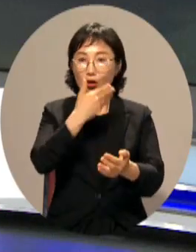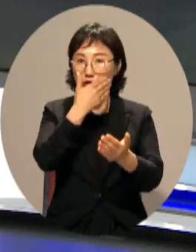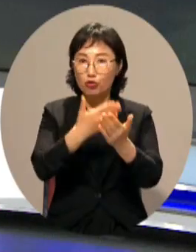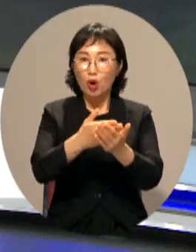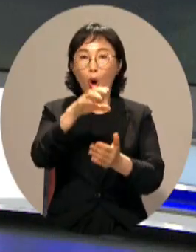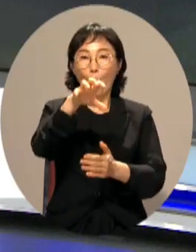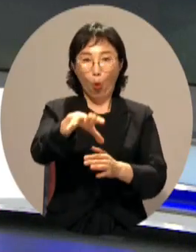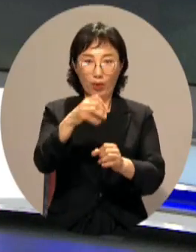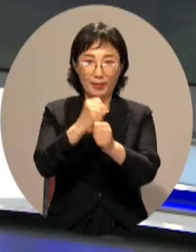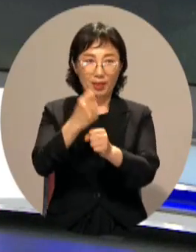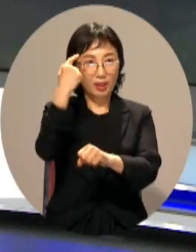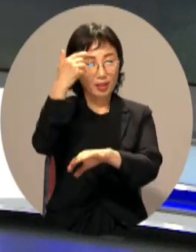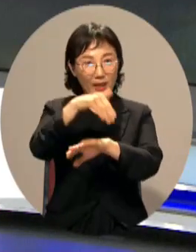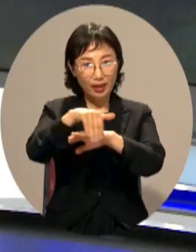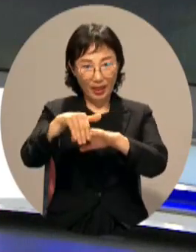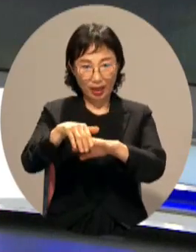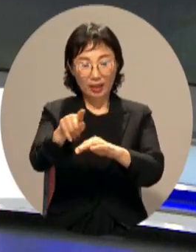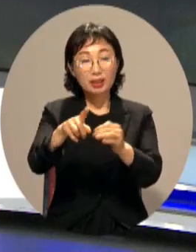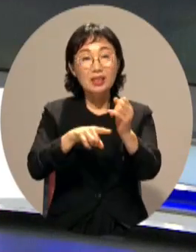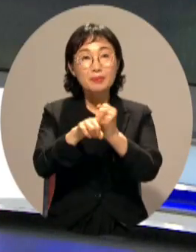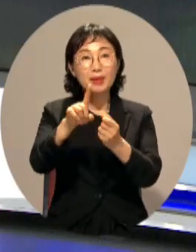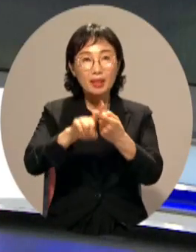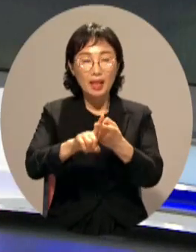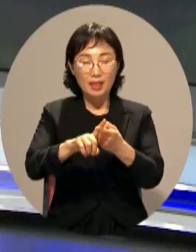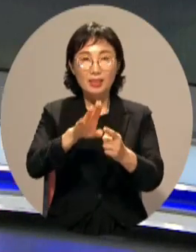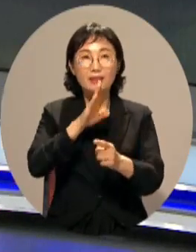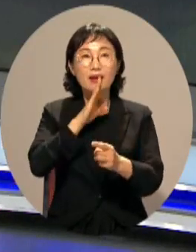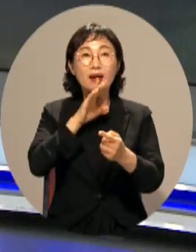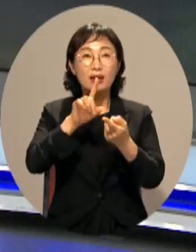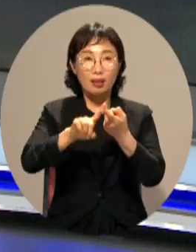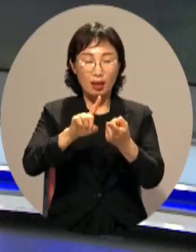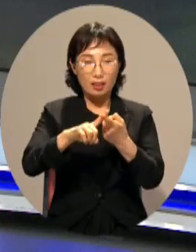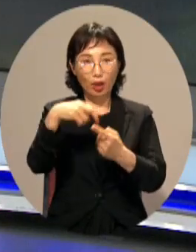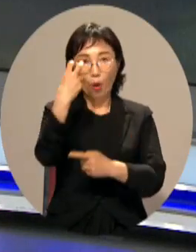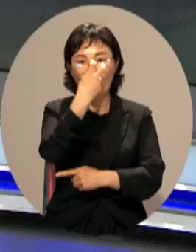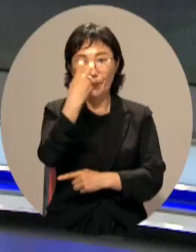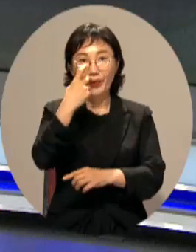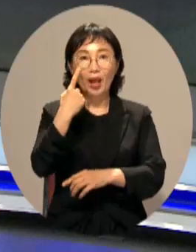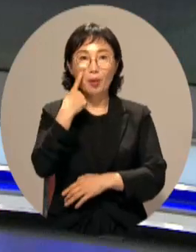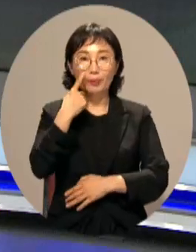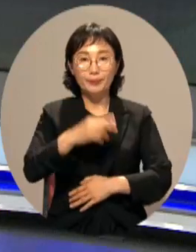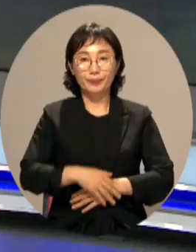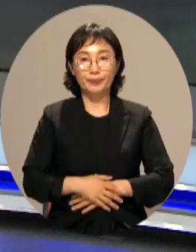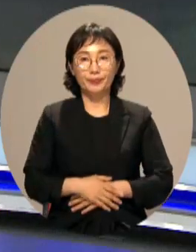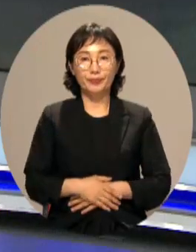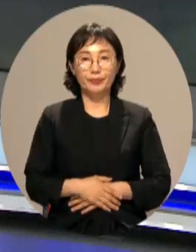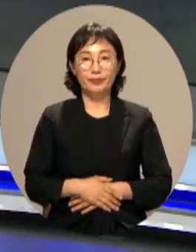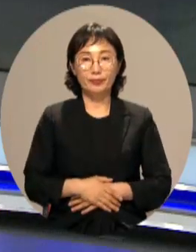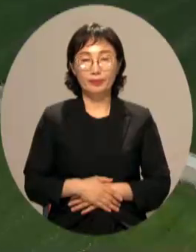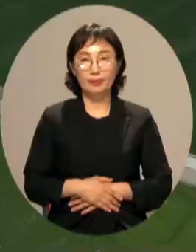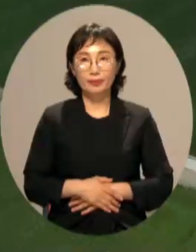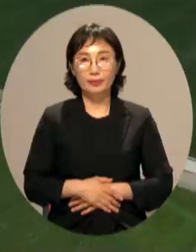만들겠다는 그림인데요. 그 의미와 실태를 살펴봅니다. 김하연 기자입니다.